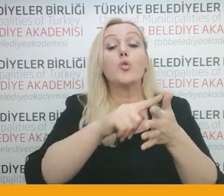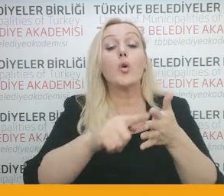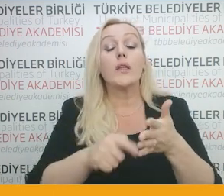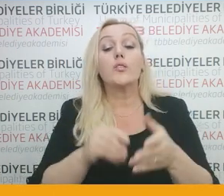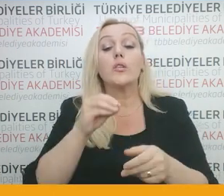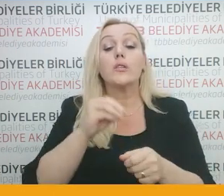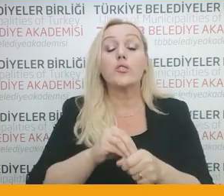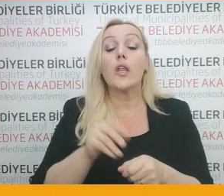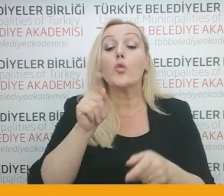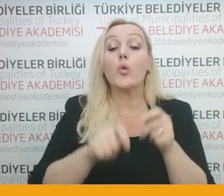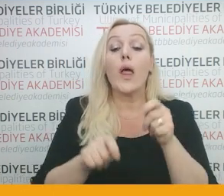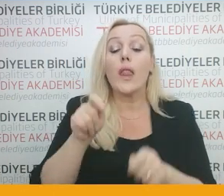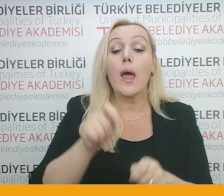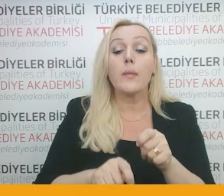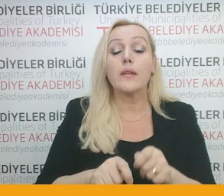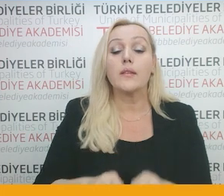giderler kullanılabilir.